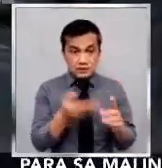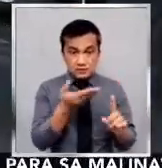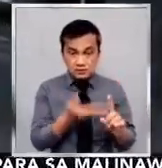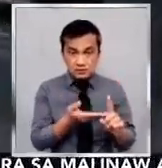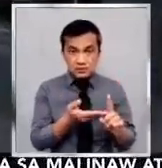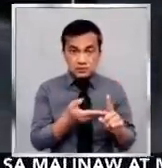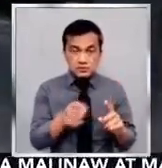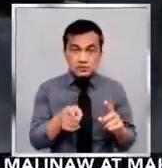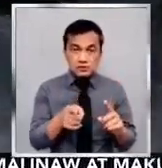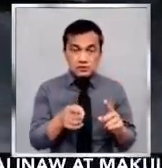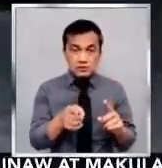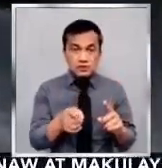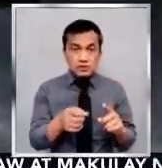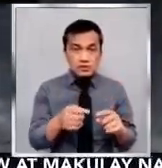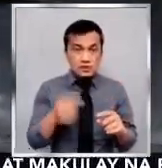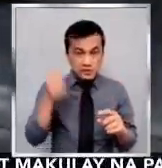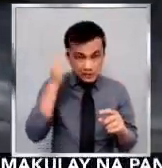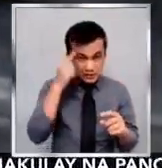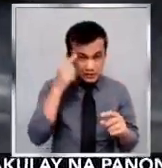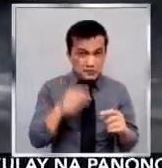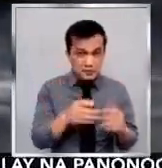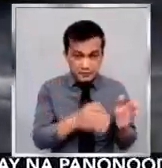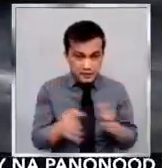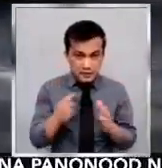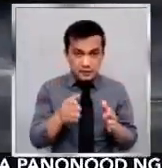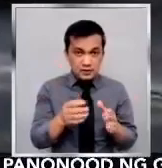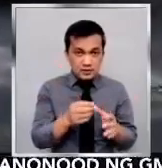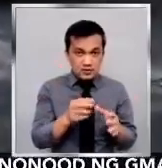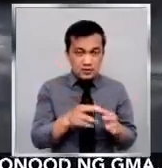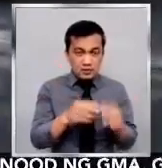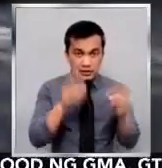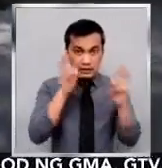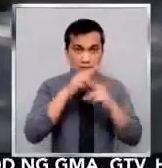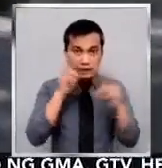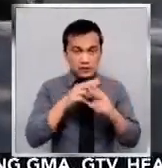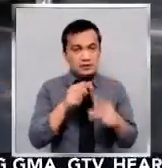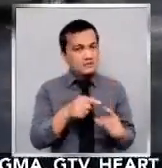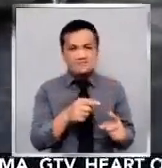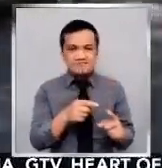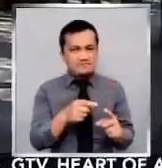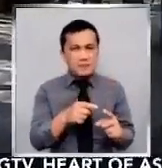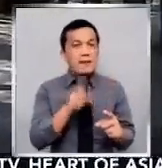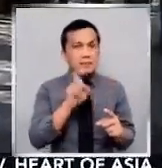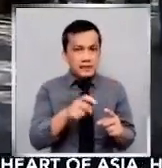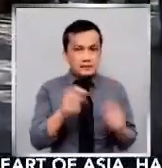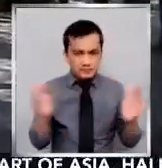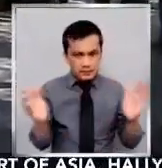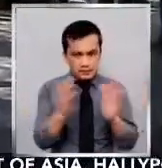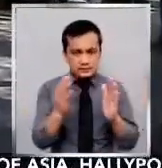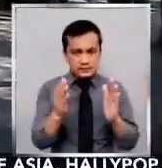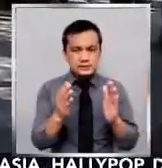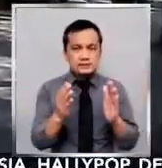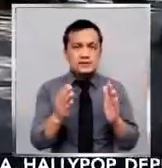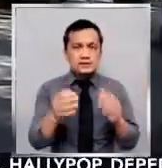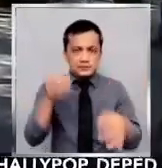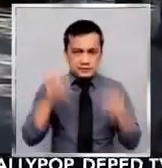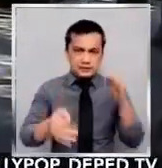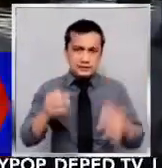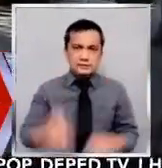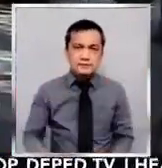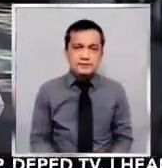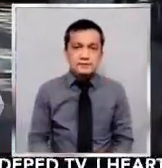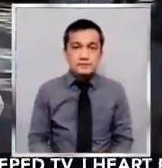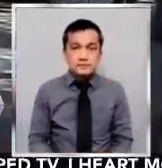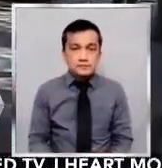you premeditated or not, pero ganun yung naging output is you have to face yan, no? The consequences. Hindi naman daw nila kinukonsinti ang